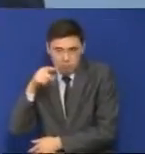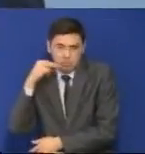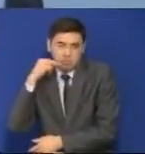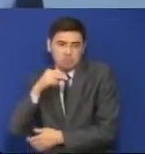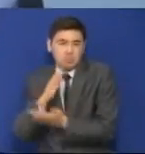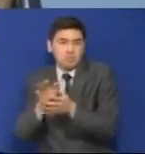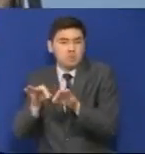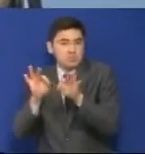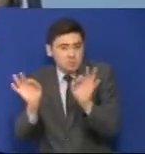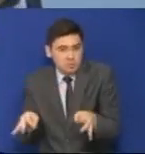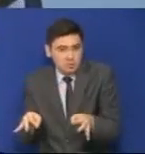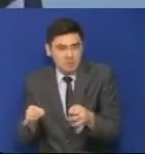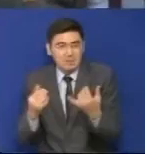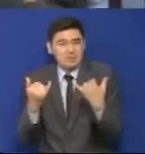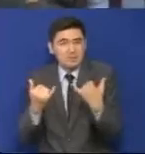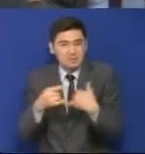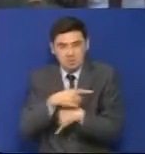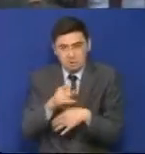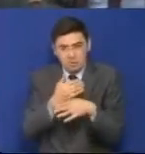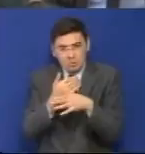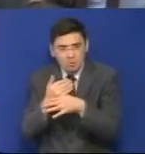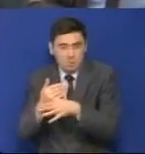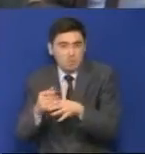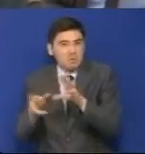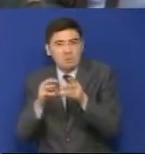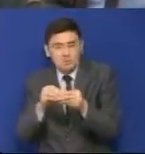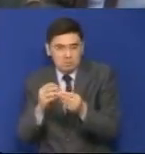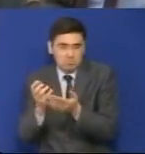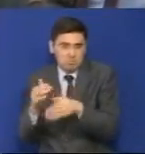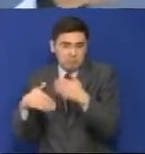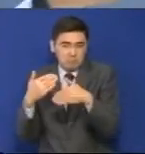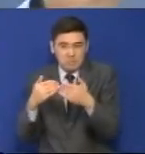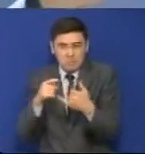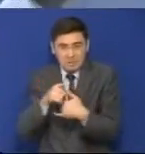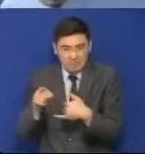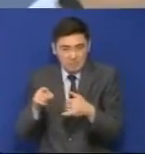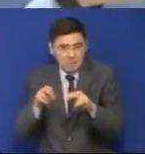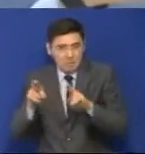тұрғыда халыққа көрсетілетін медициналық қызметтердің сапасы стандарттарға сай болу керек.